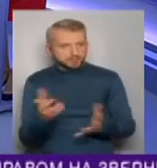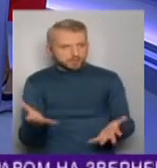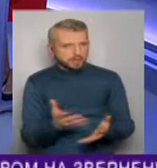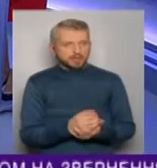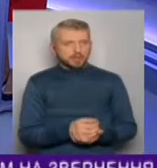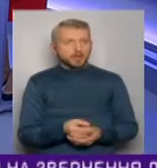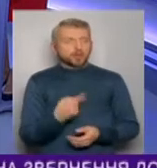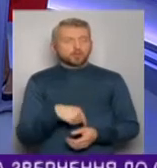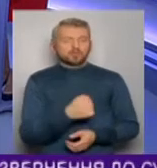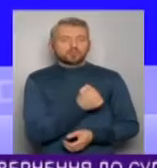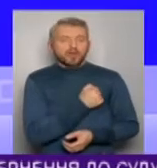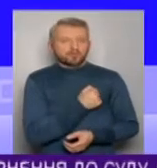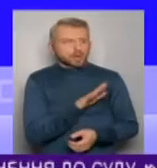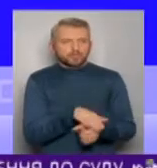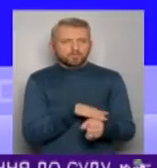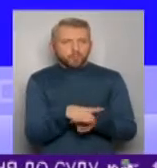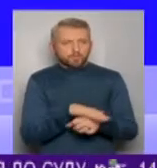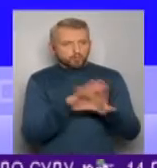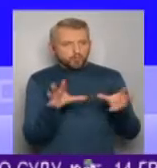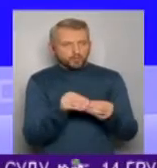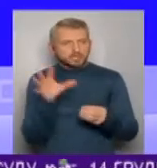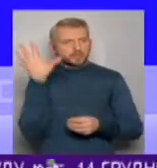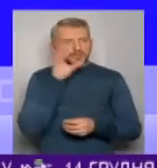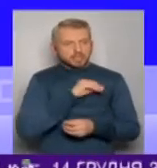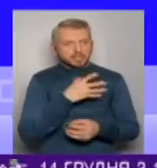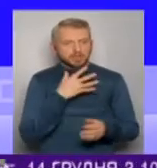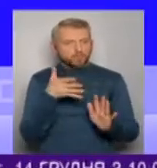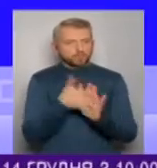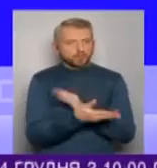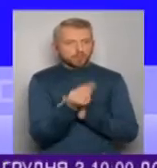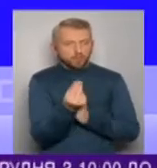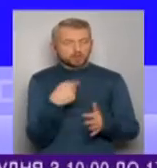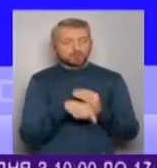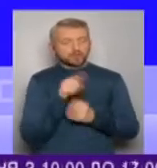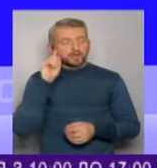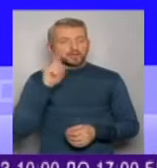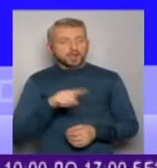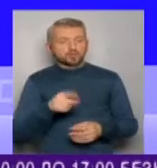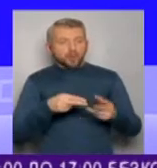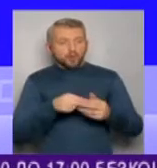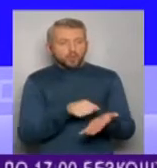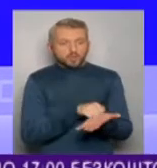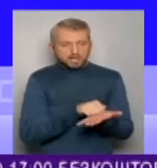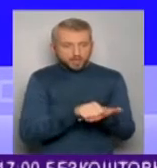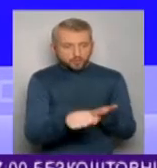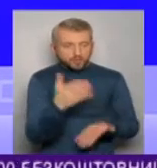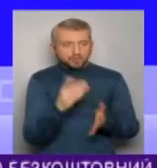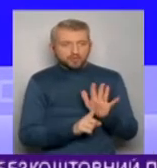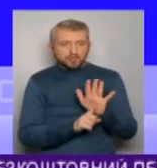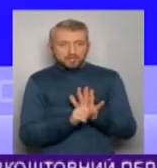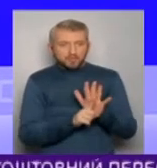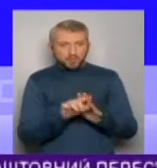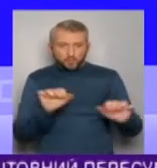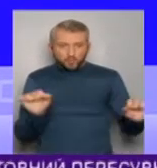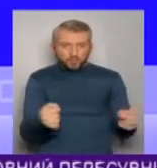жаль, не в повному обсязі встигли освоїти кошти, тому що ви знаєте, що укладання асфальту, якщо температура нижче там 8